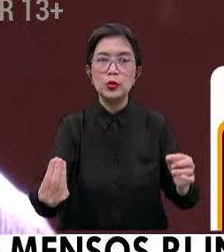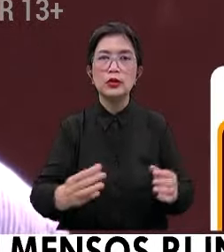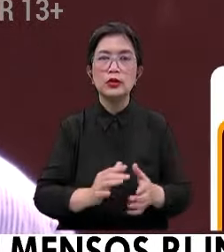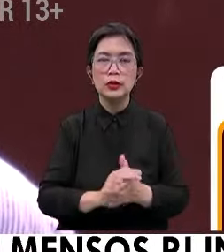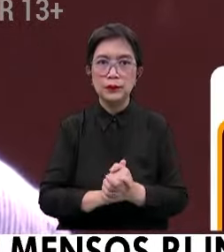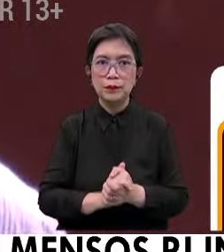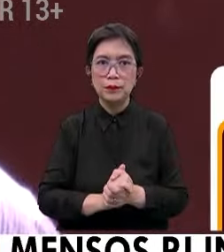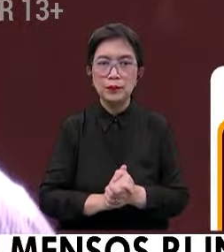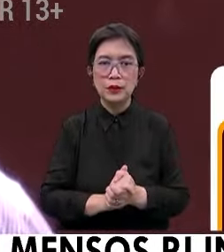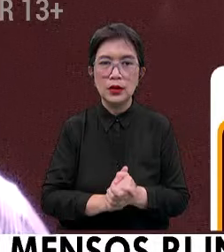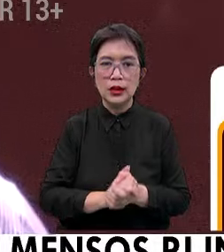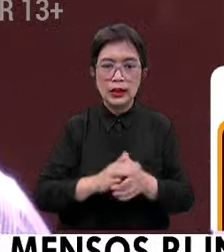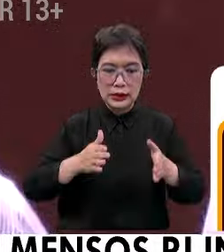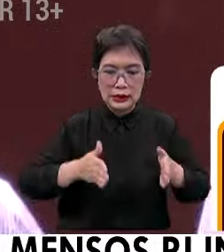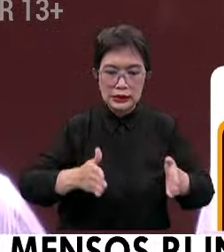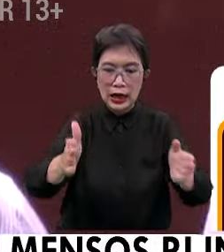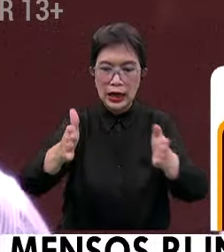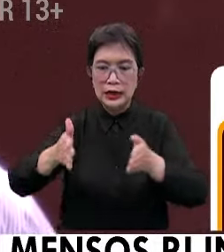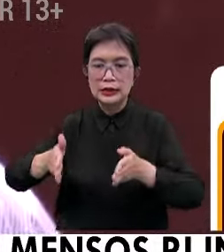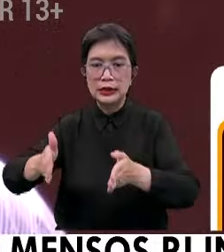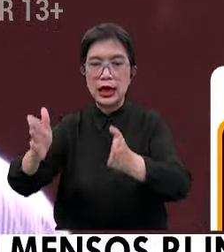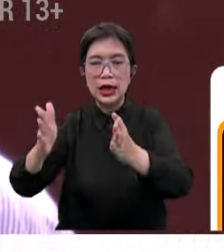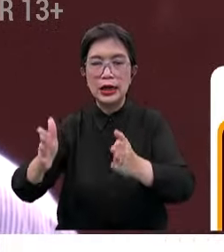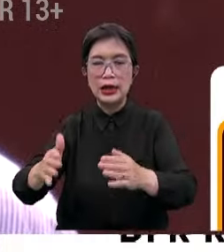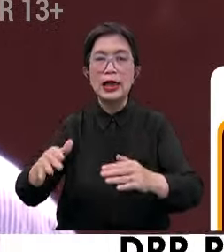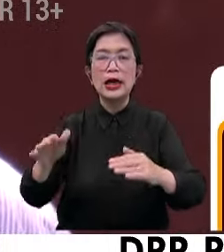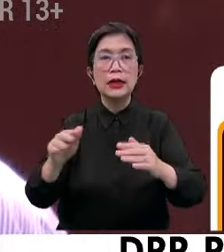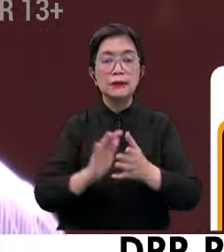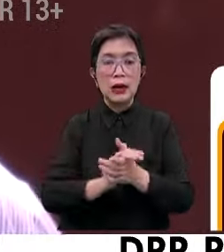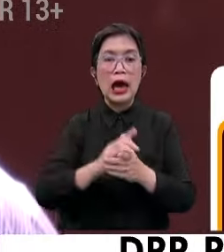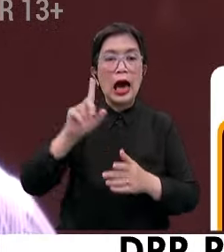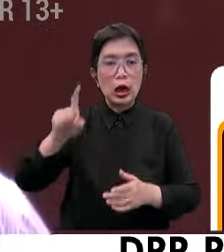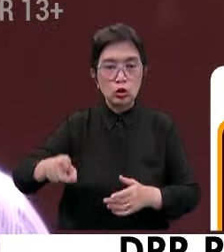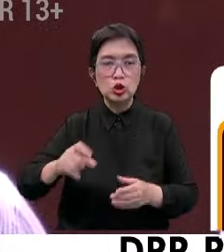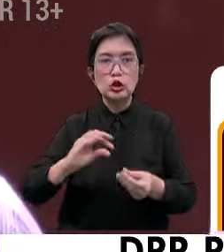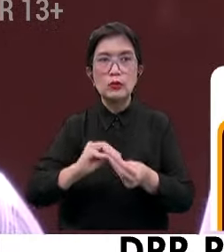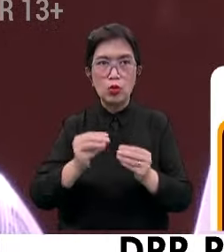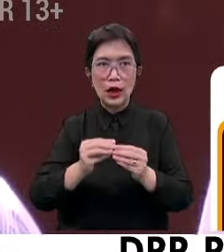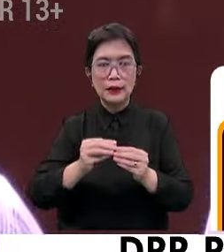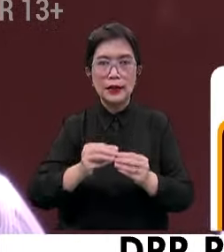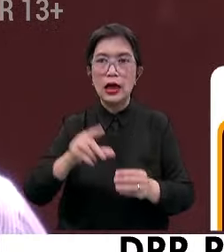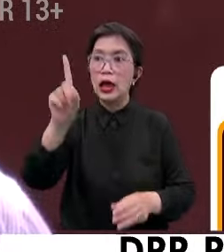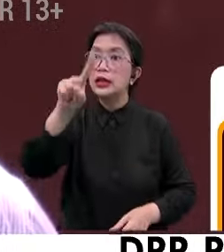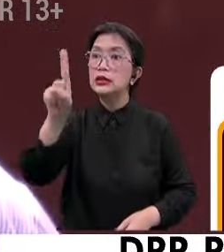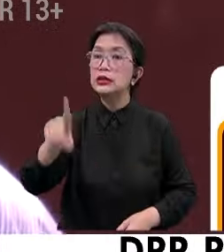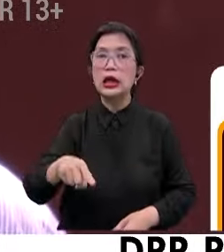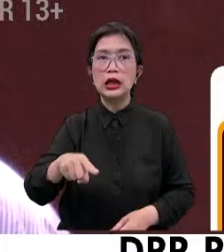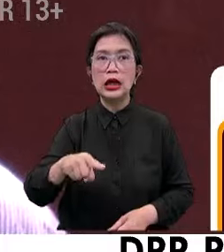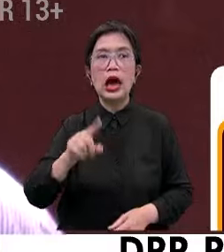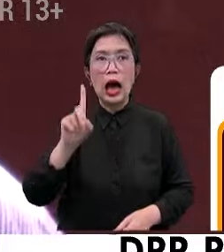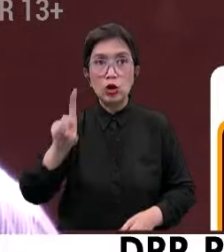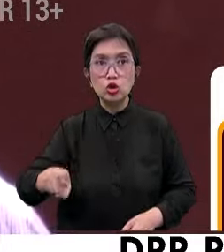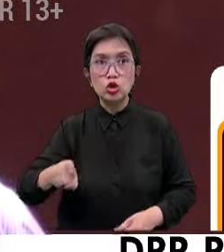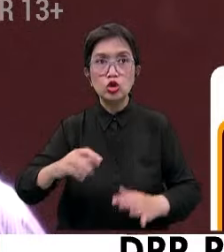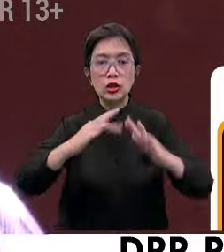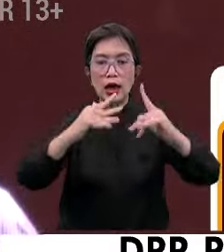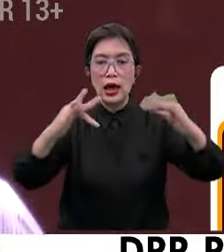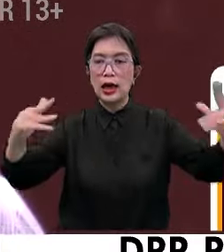Infrastruktur dasar harus dibangun seperti jalan, listrik, air bersih,